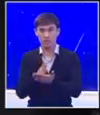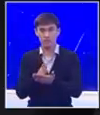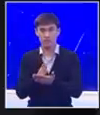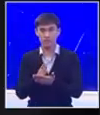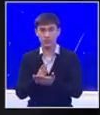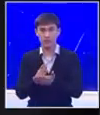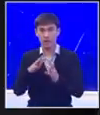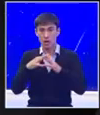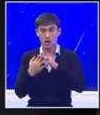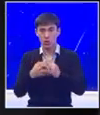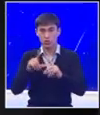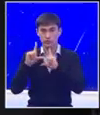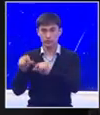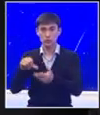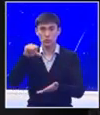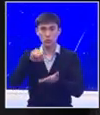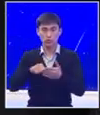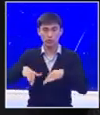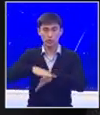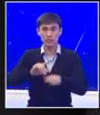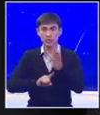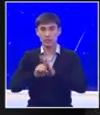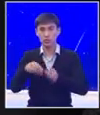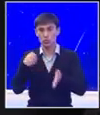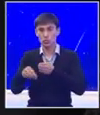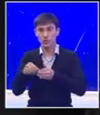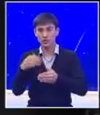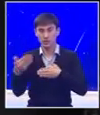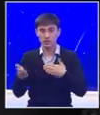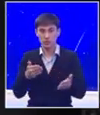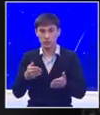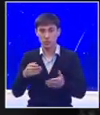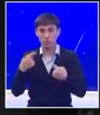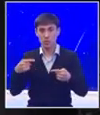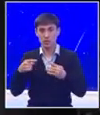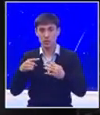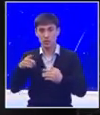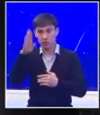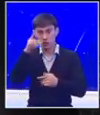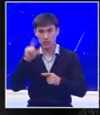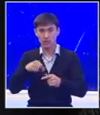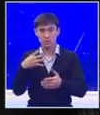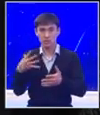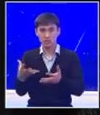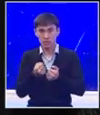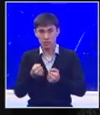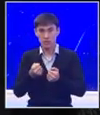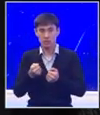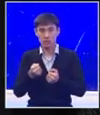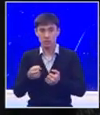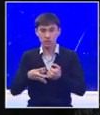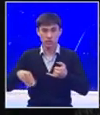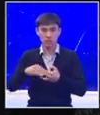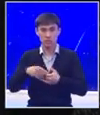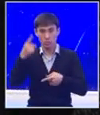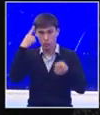С аула как сразу выйдем, участки начали скупать с других сторон, ауылдан басқа жігіттер земли. Забирать земли нахальным образом.